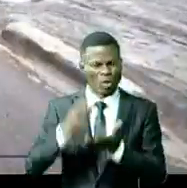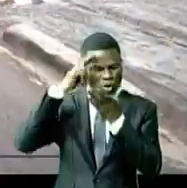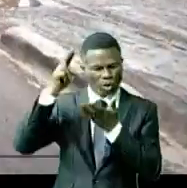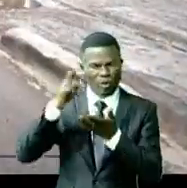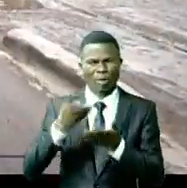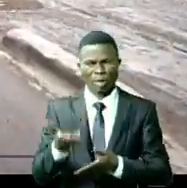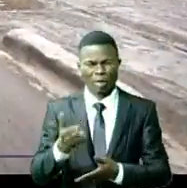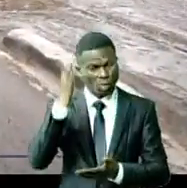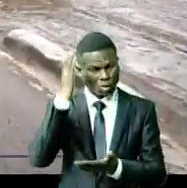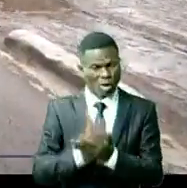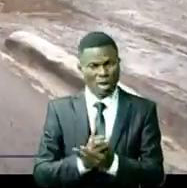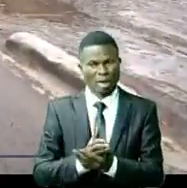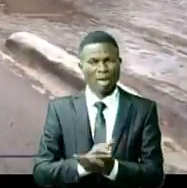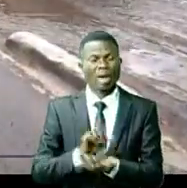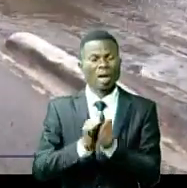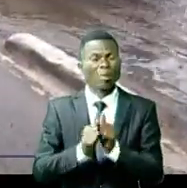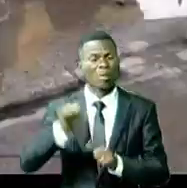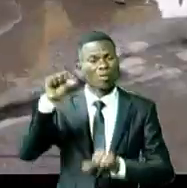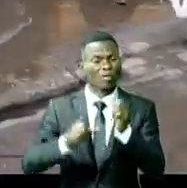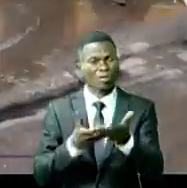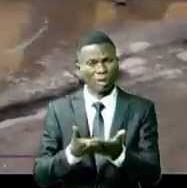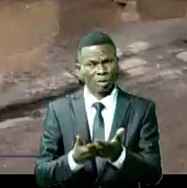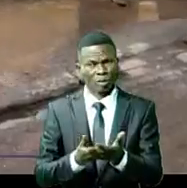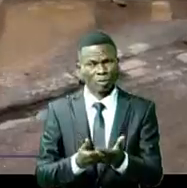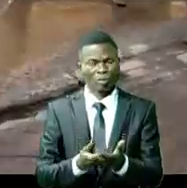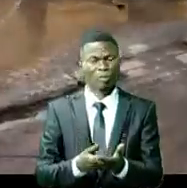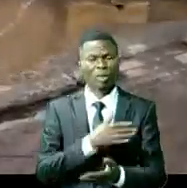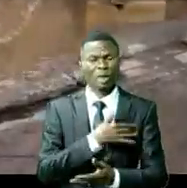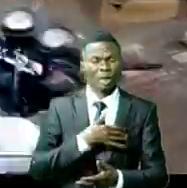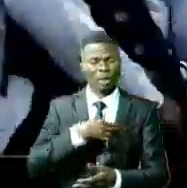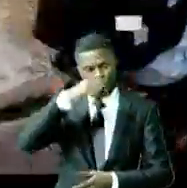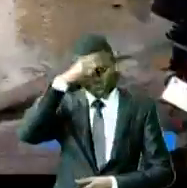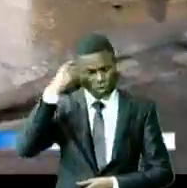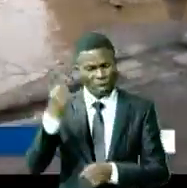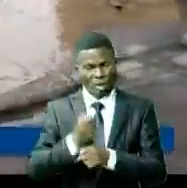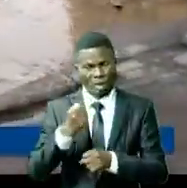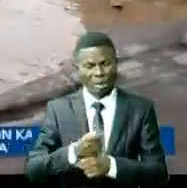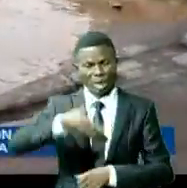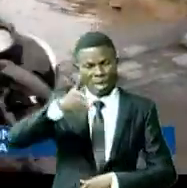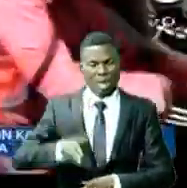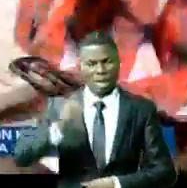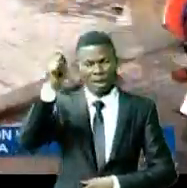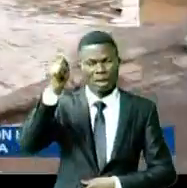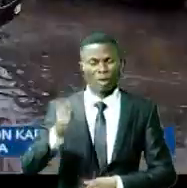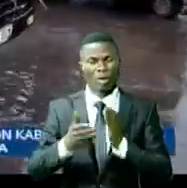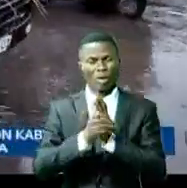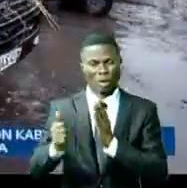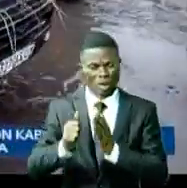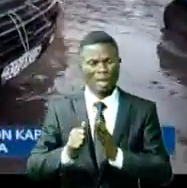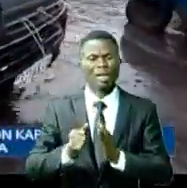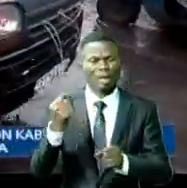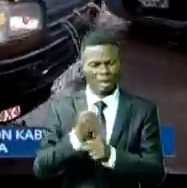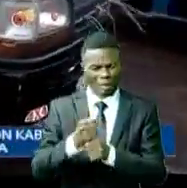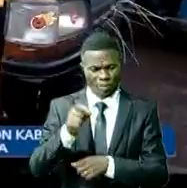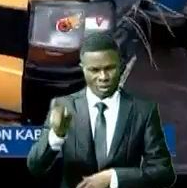Pour mettre fin à ce triste et célèbre nom de l'Ibulumang Zengele, des travaux de génie civil et de qualité méritent d'être